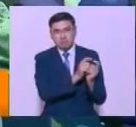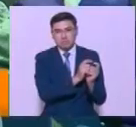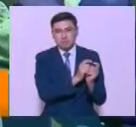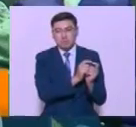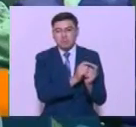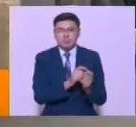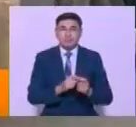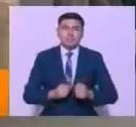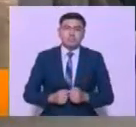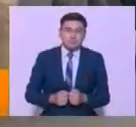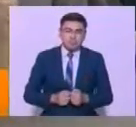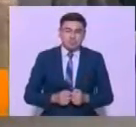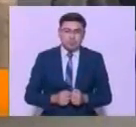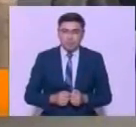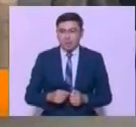четверо Батыров